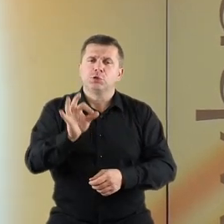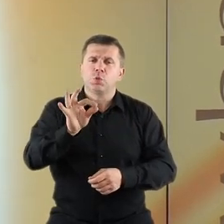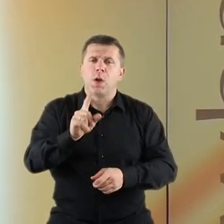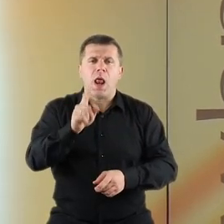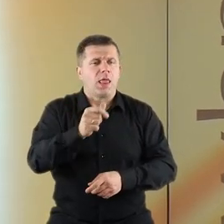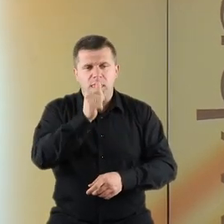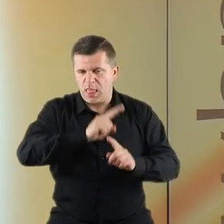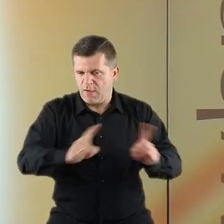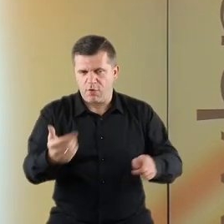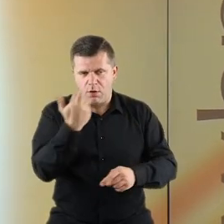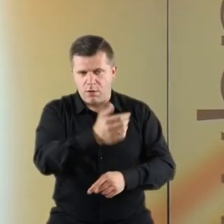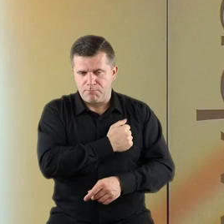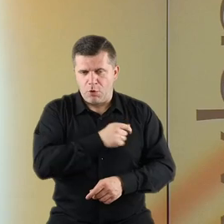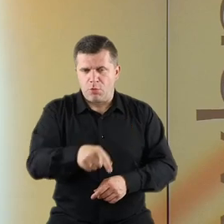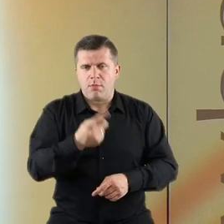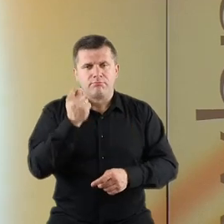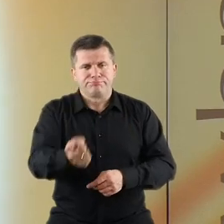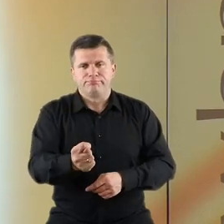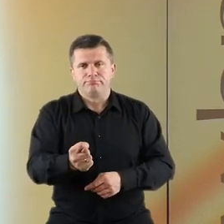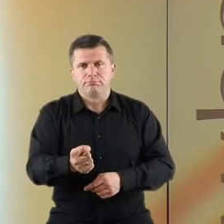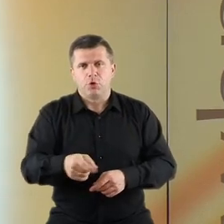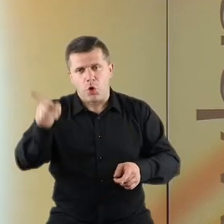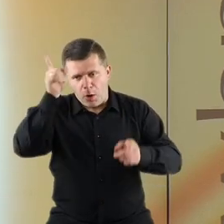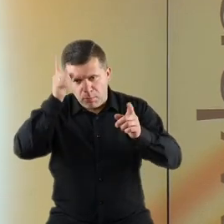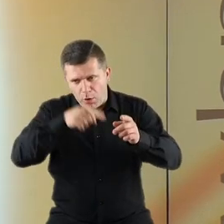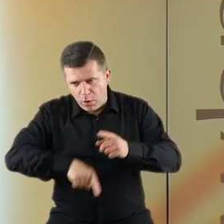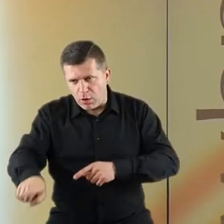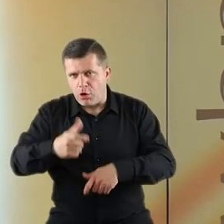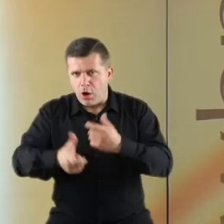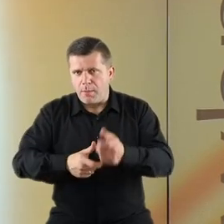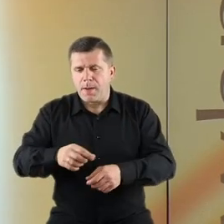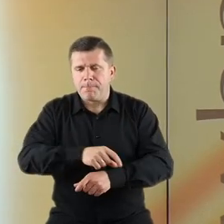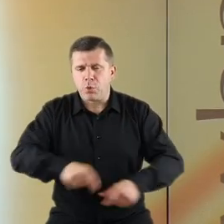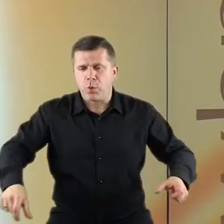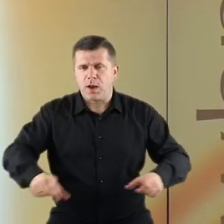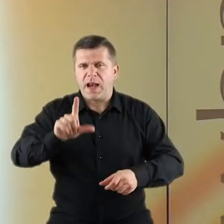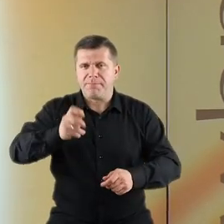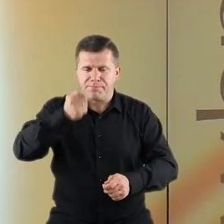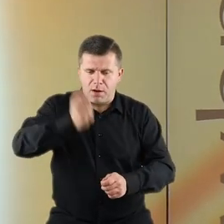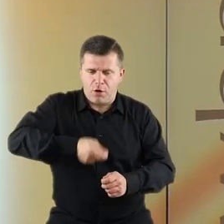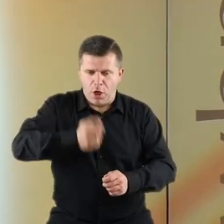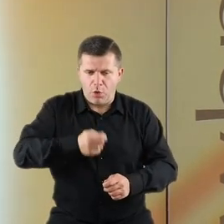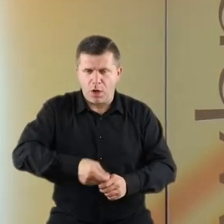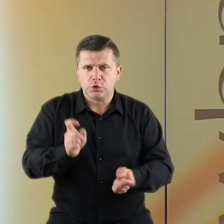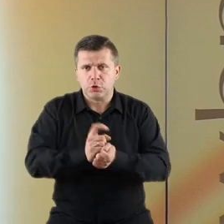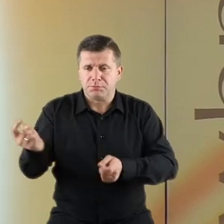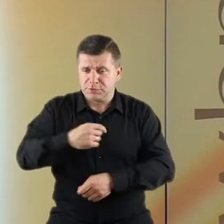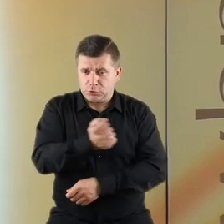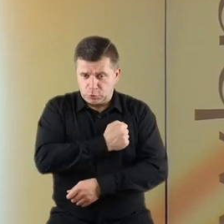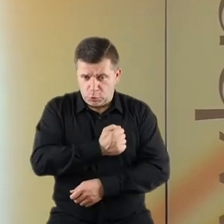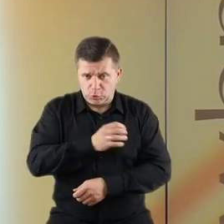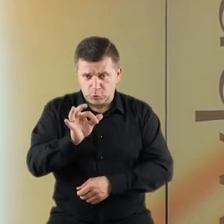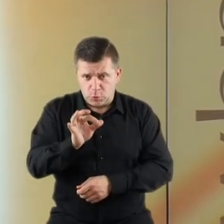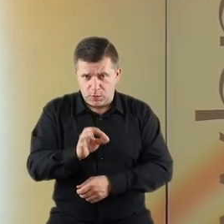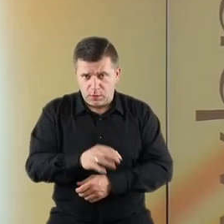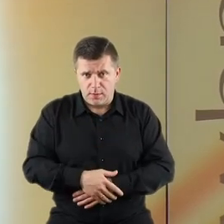pożyczyć bo urok nie zginie babcia poszła do obory i wbijał a Lipowy kołek w próg wtedy też Przyszła druga sąsiadka pożyczyć soli kobiety